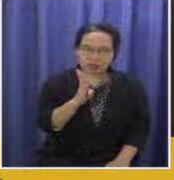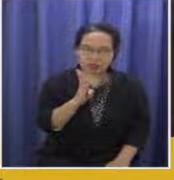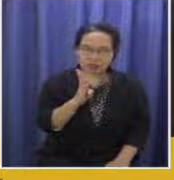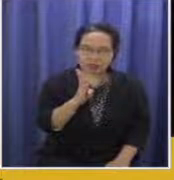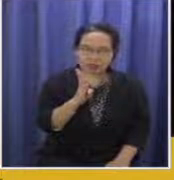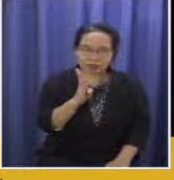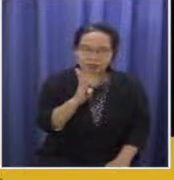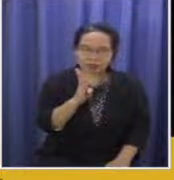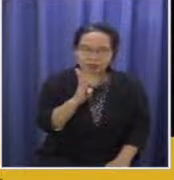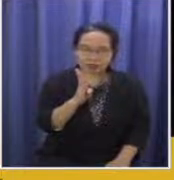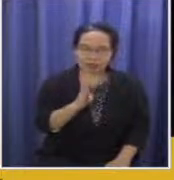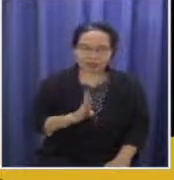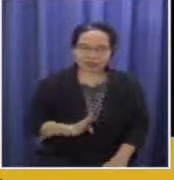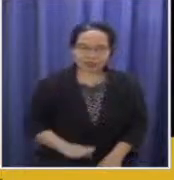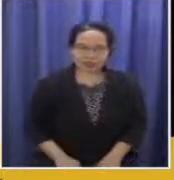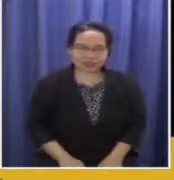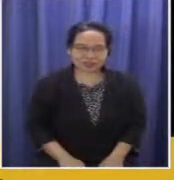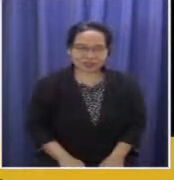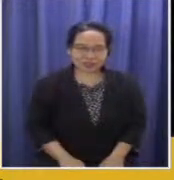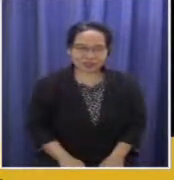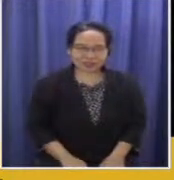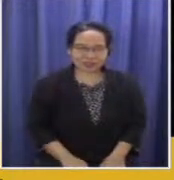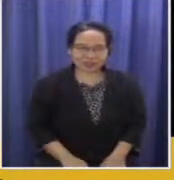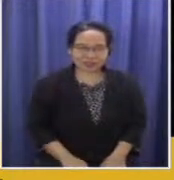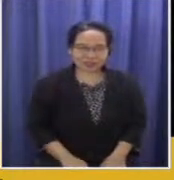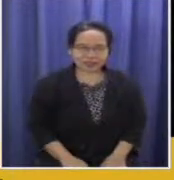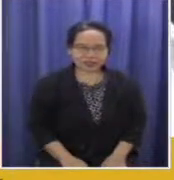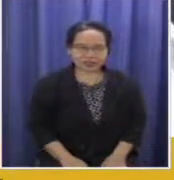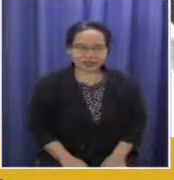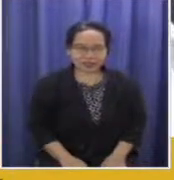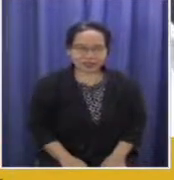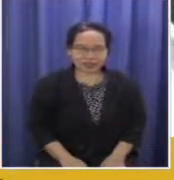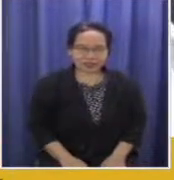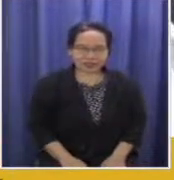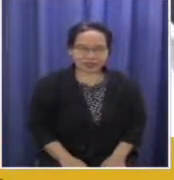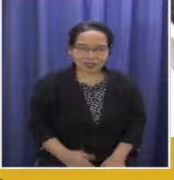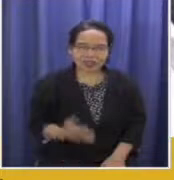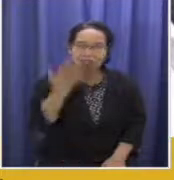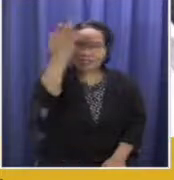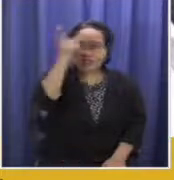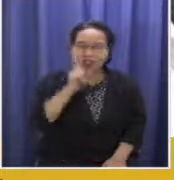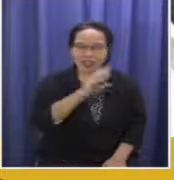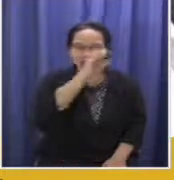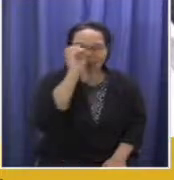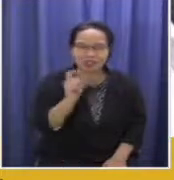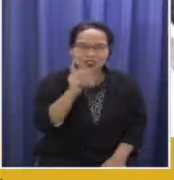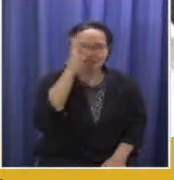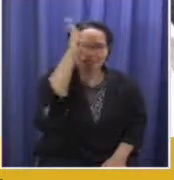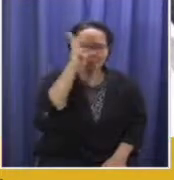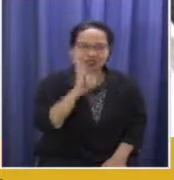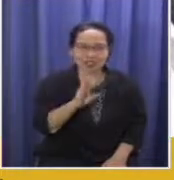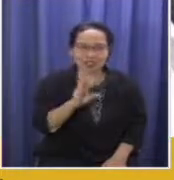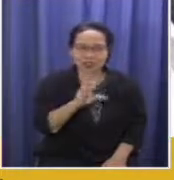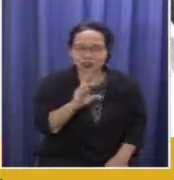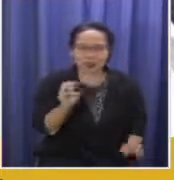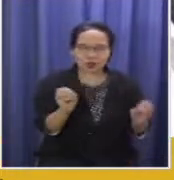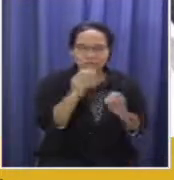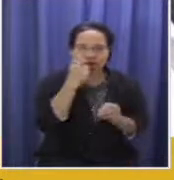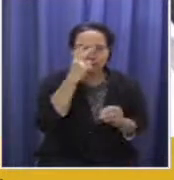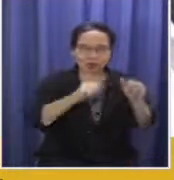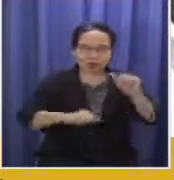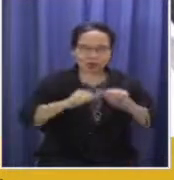जन्माइएको परमेश्वर, यसर्थ उहाँ परमेश्वर नै हुनुहुन्छ। So he is 100% God. There is no doubt about